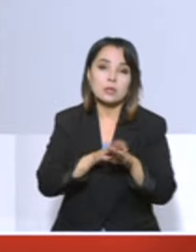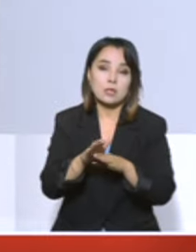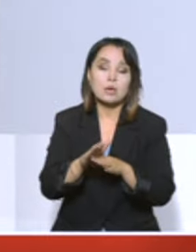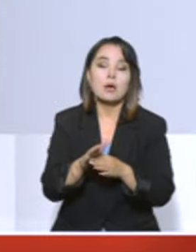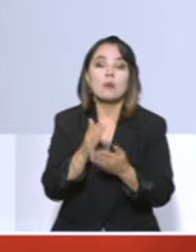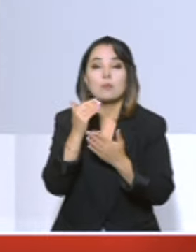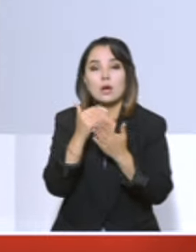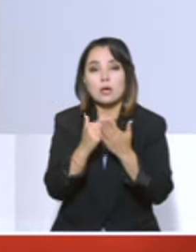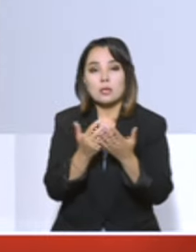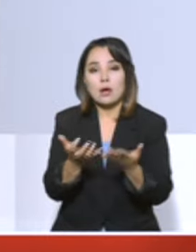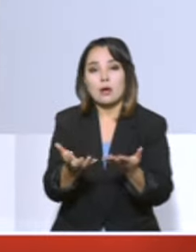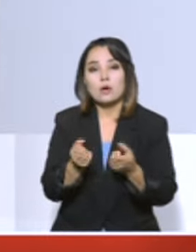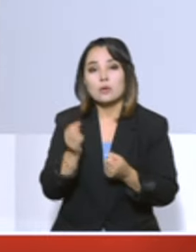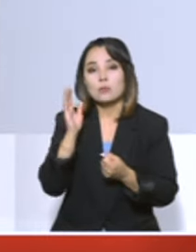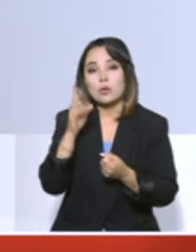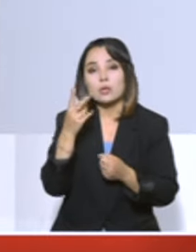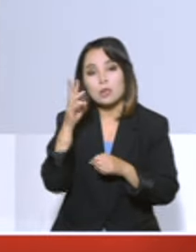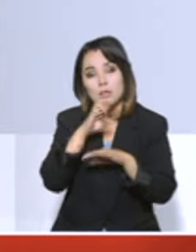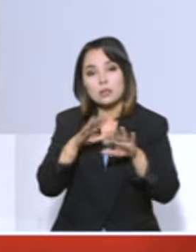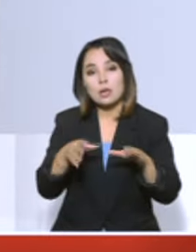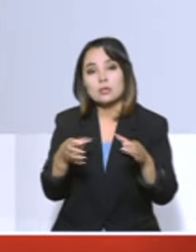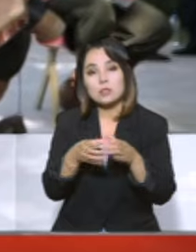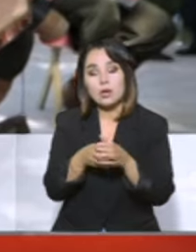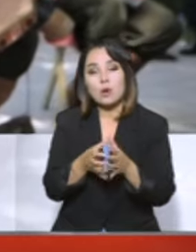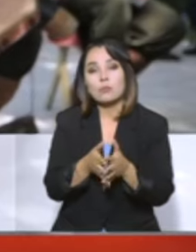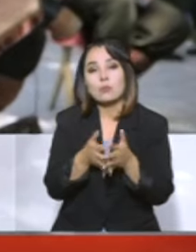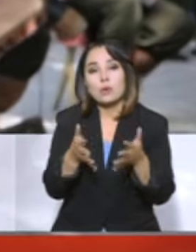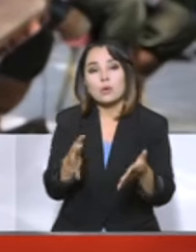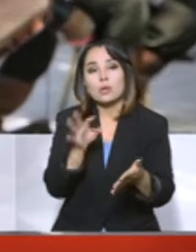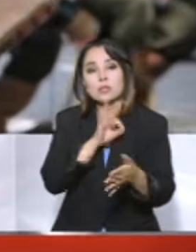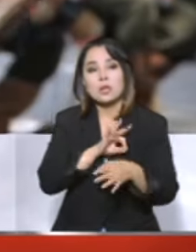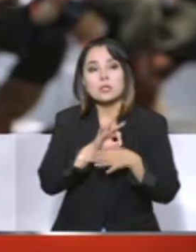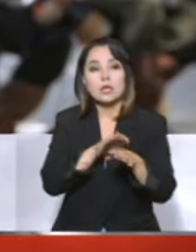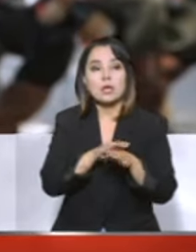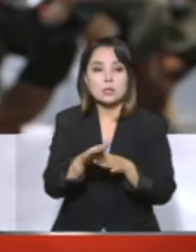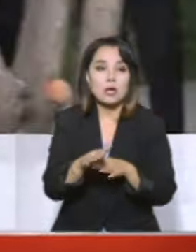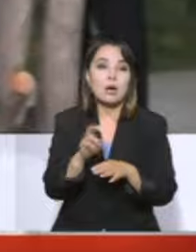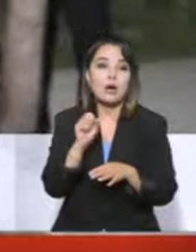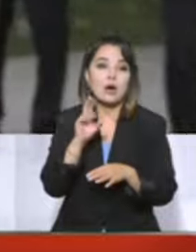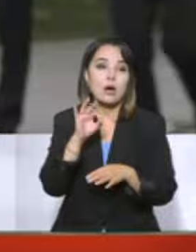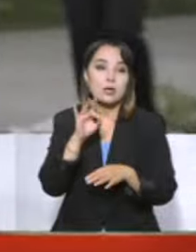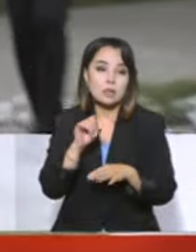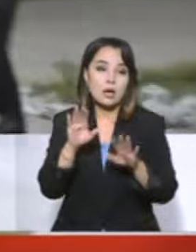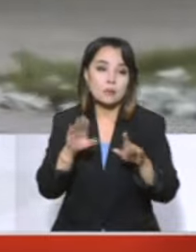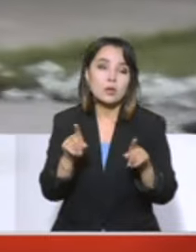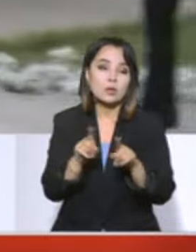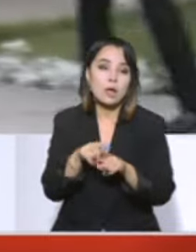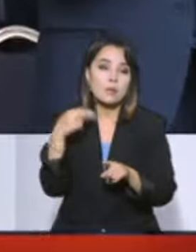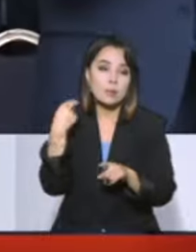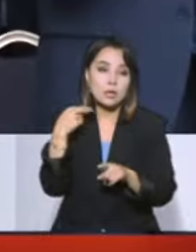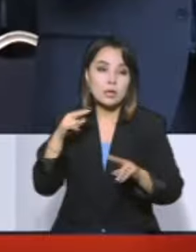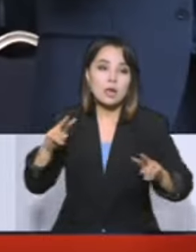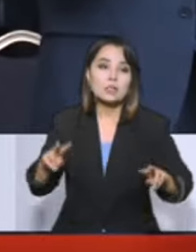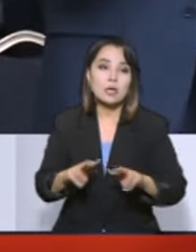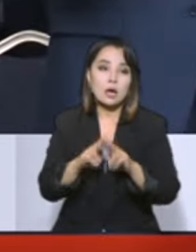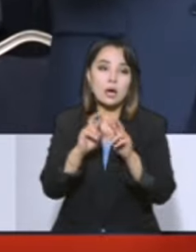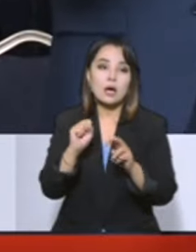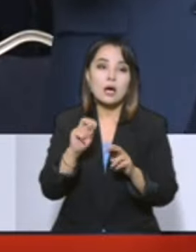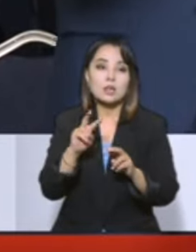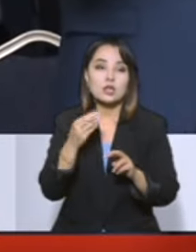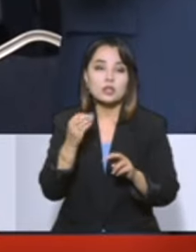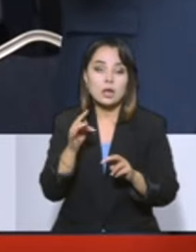кешенді бағдарлама қабылданады. Екі елдің де әлеуеті зор. Ақордадағы ресми шаралардан соң президенттер Астанадағы Әлішер